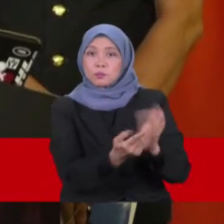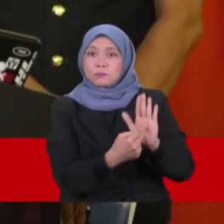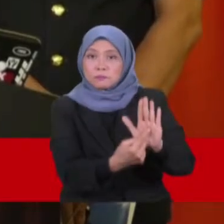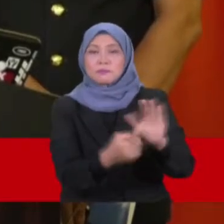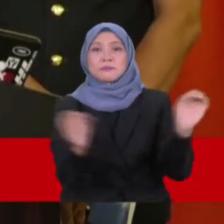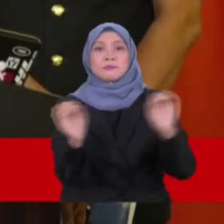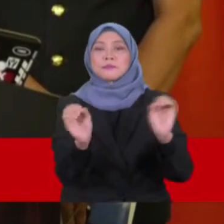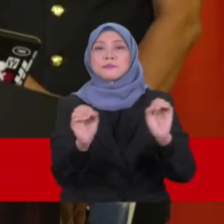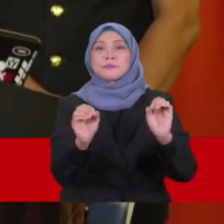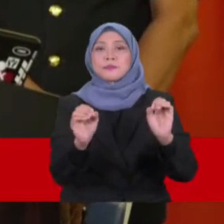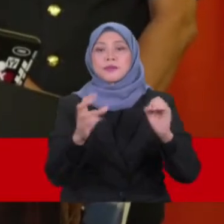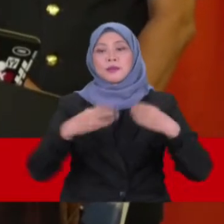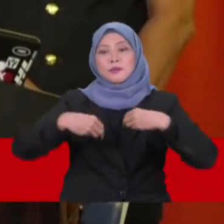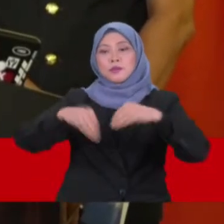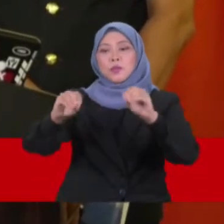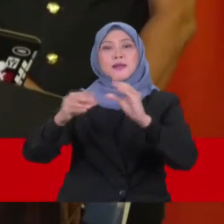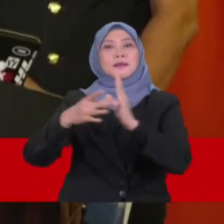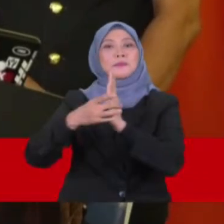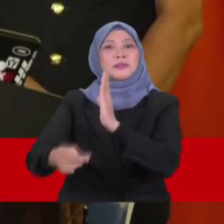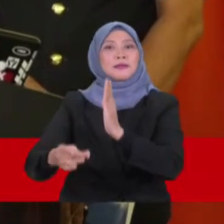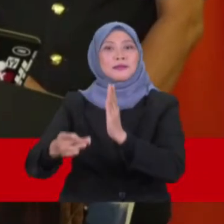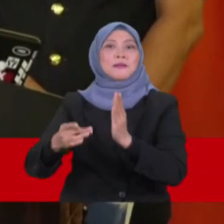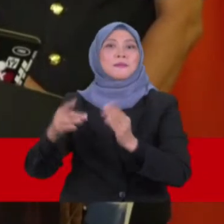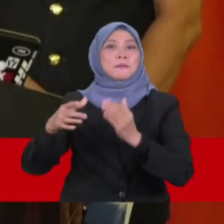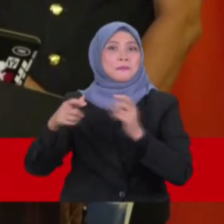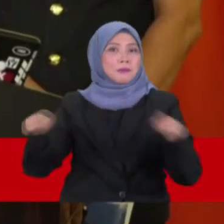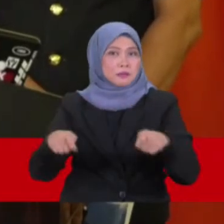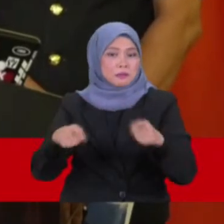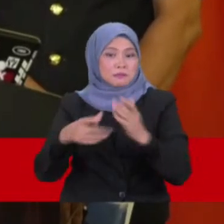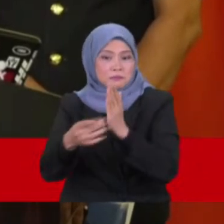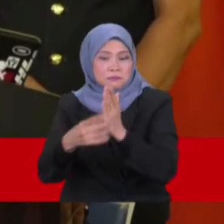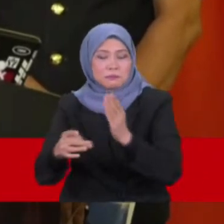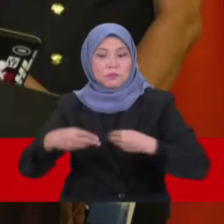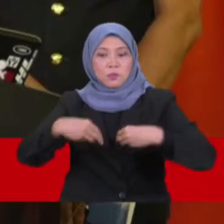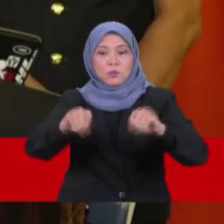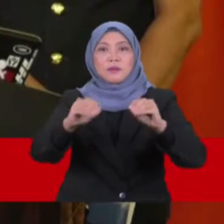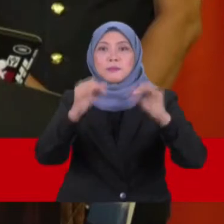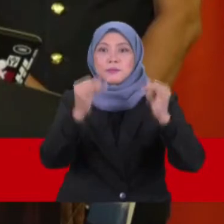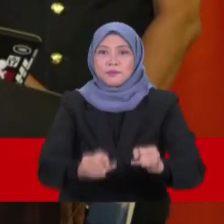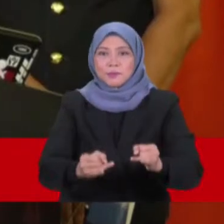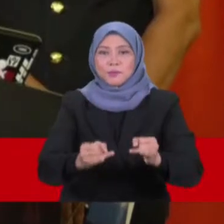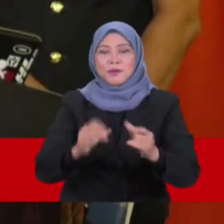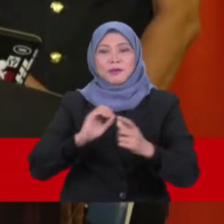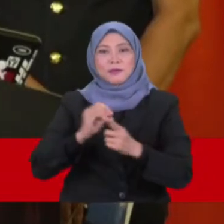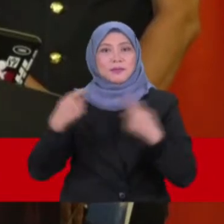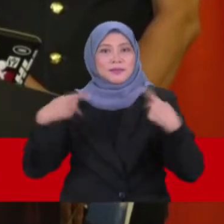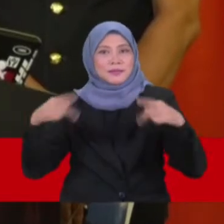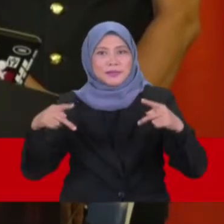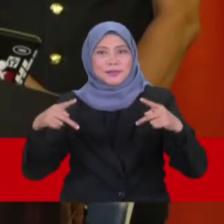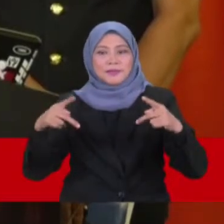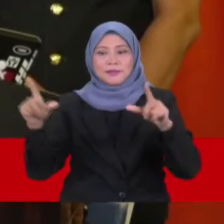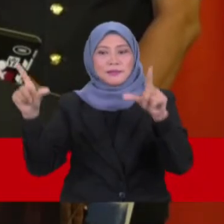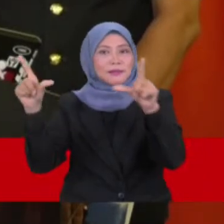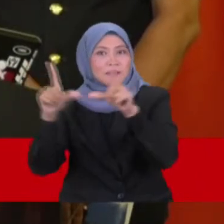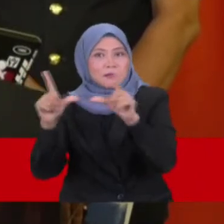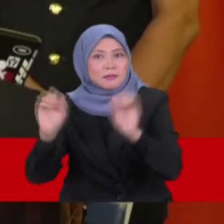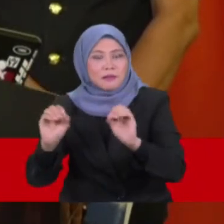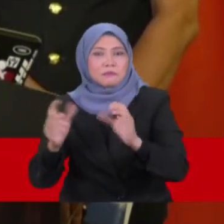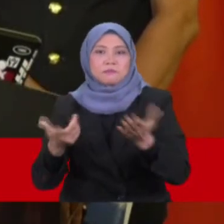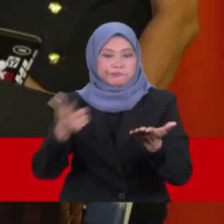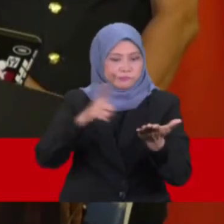dan menjual minyak masak bersubsidi kepada individu atau premis tidak berlesen.